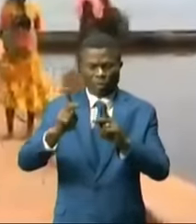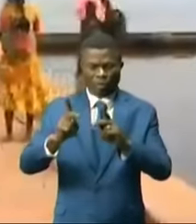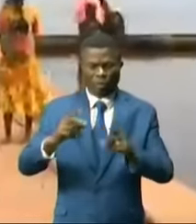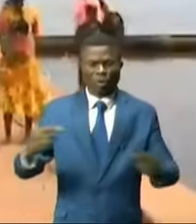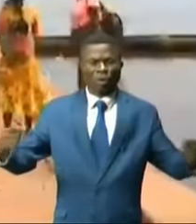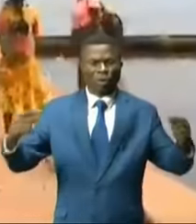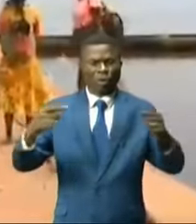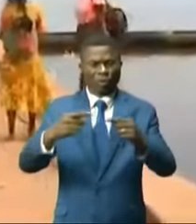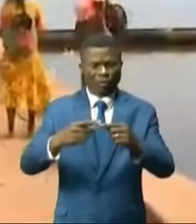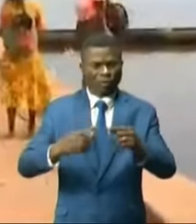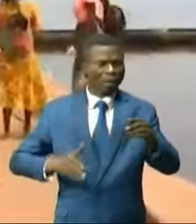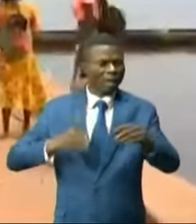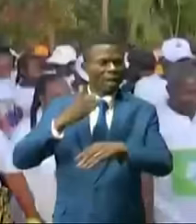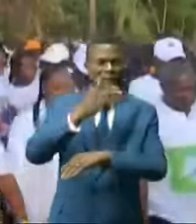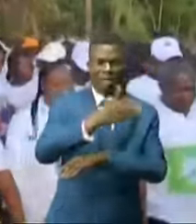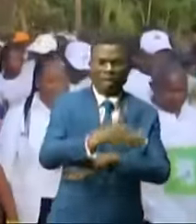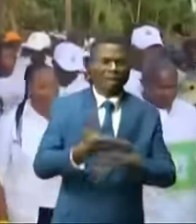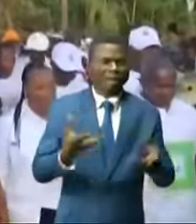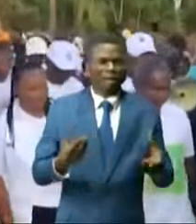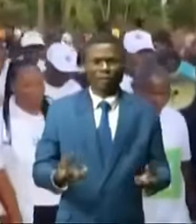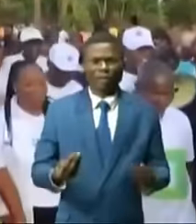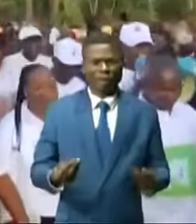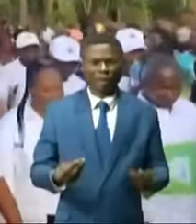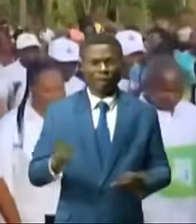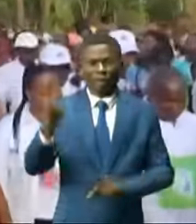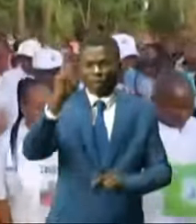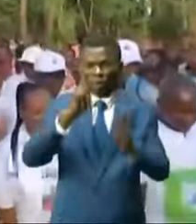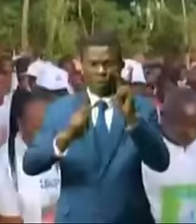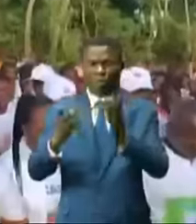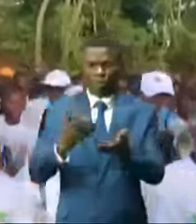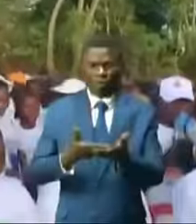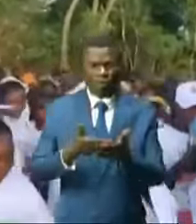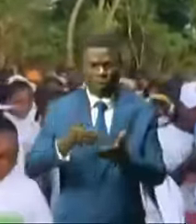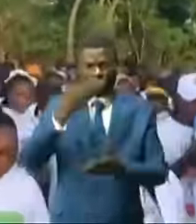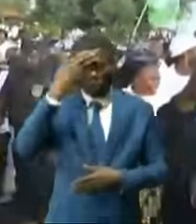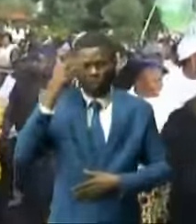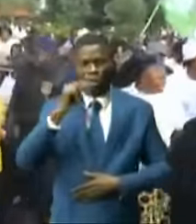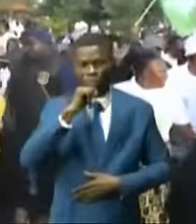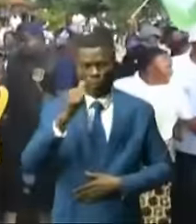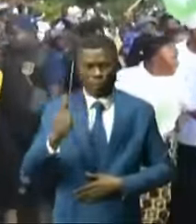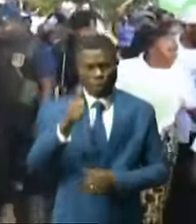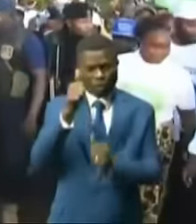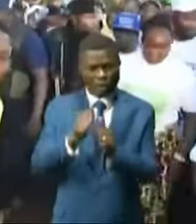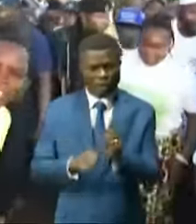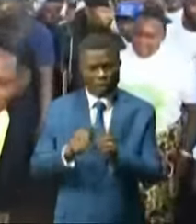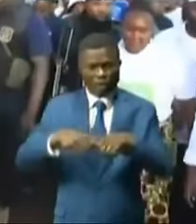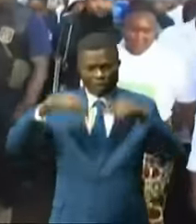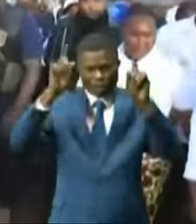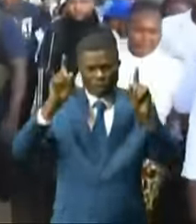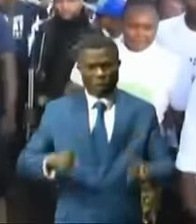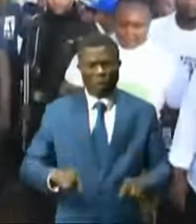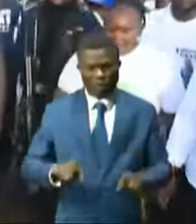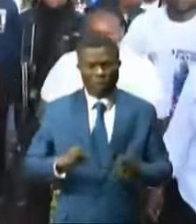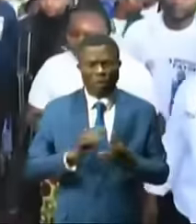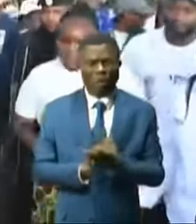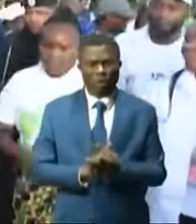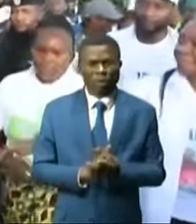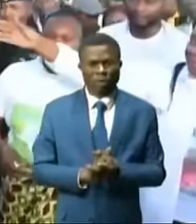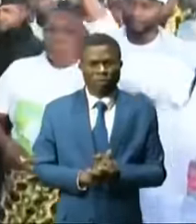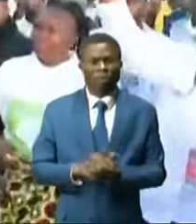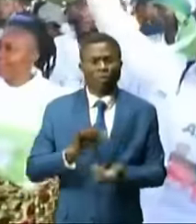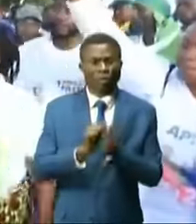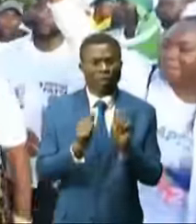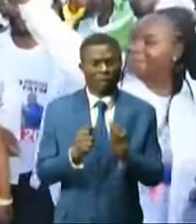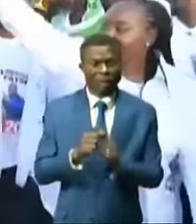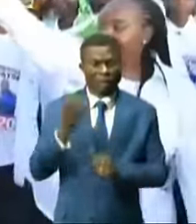du fleuve peuvent se joindre sans problème. Les habitants n'ont pas oublié que chaque année, Nefertiti